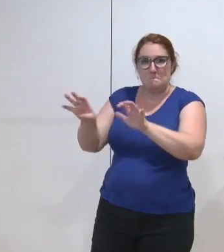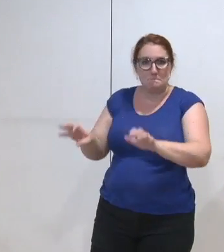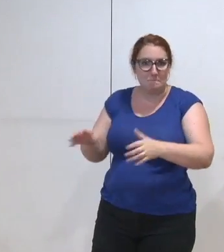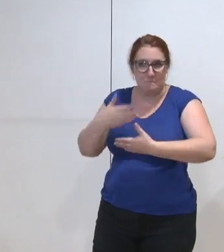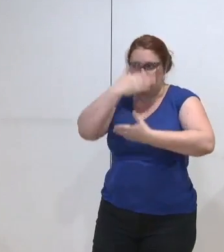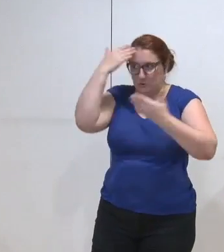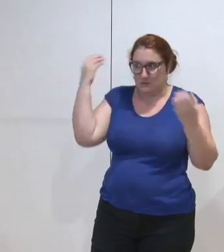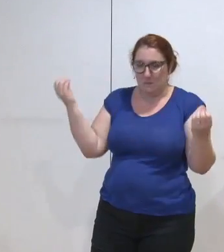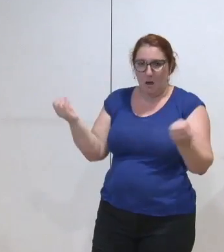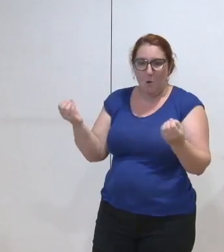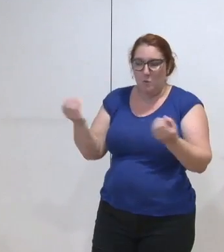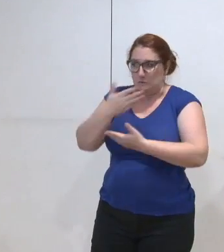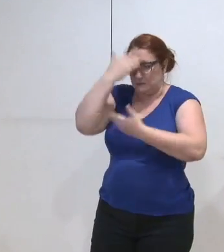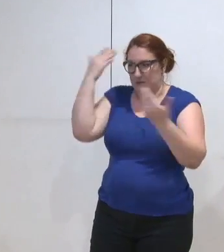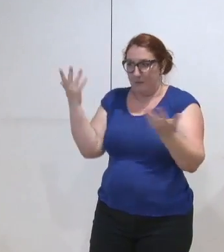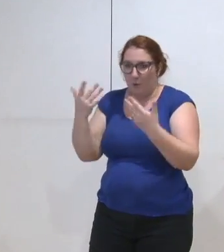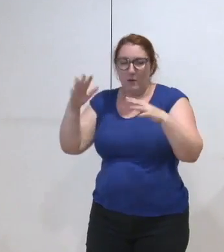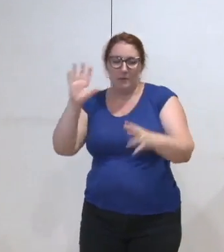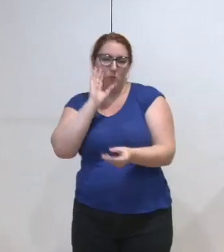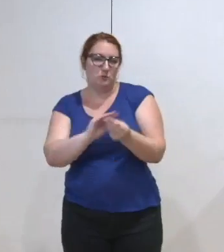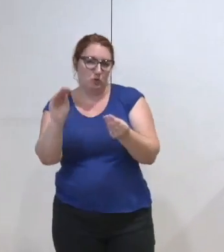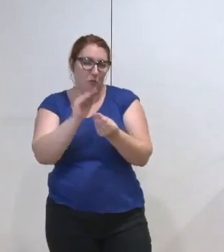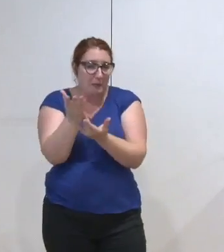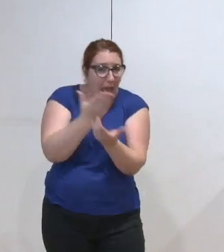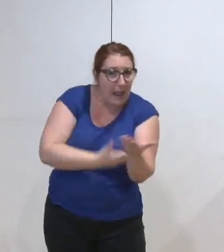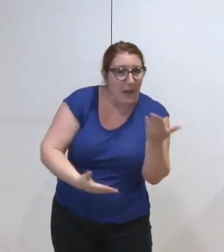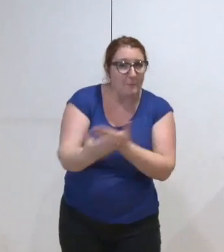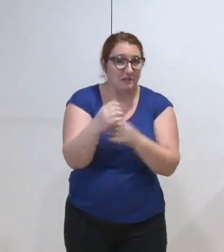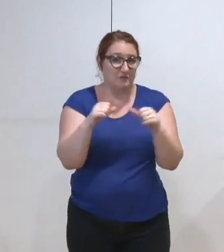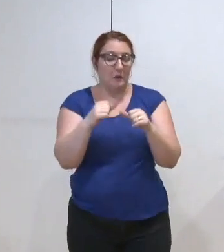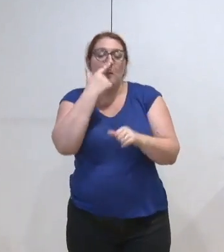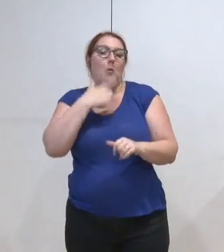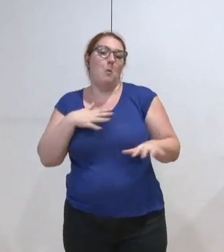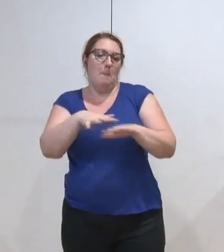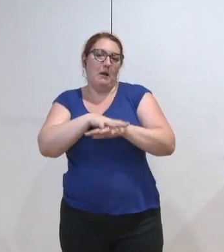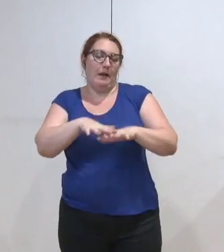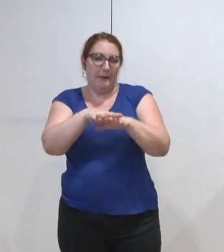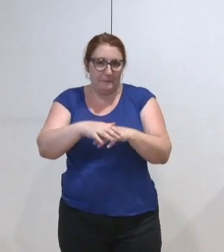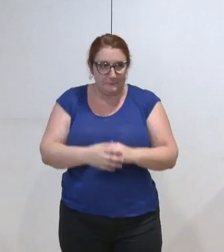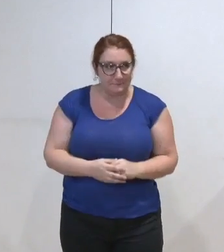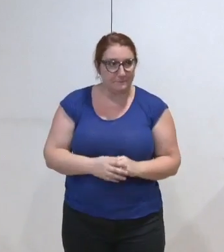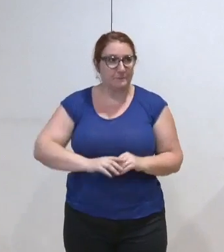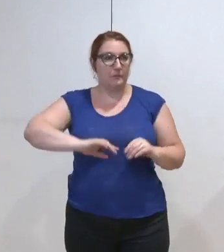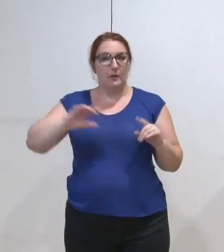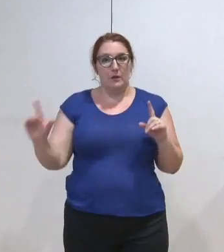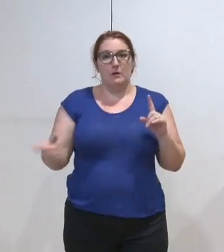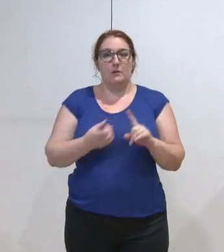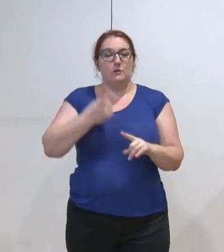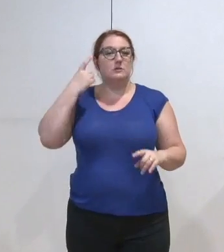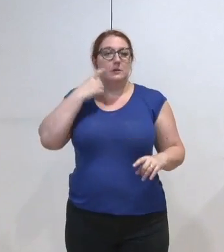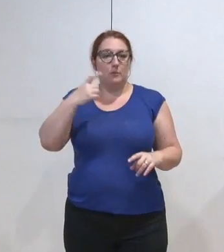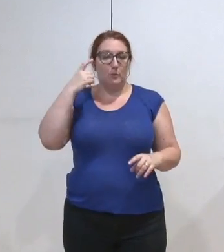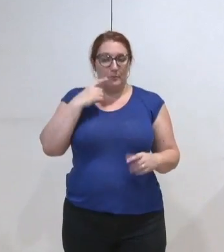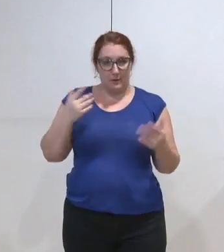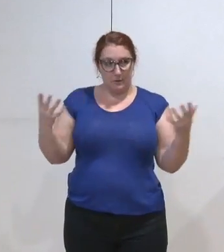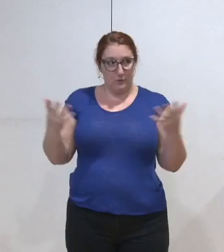ce que je me demande c'est qu'est-ce que vous allez mettre à la place tout ça c'est absolument pas clair hein la deuxième deuxième remarque c'est